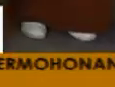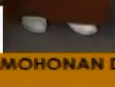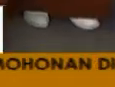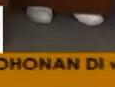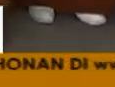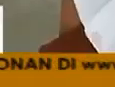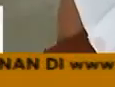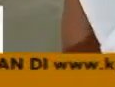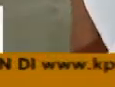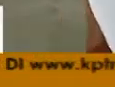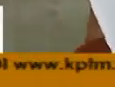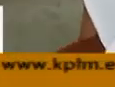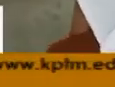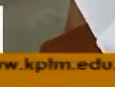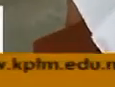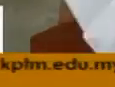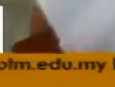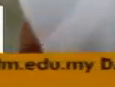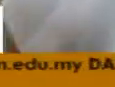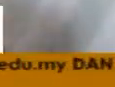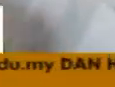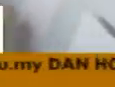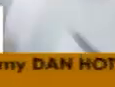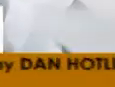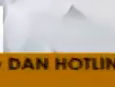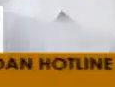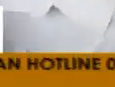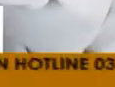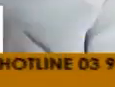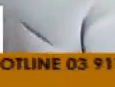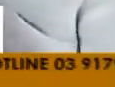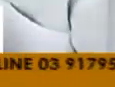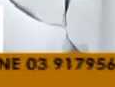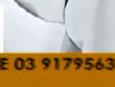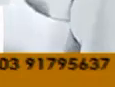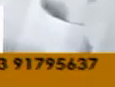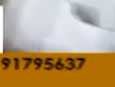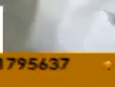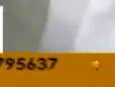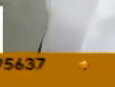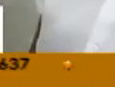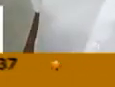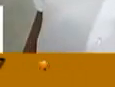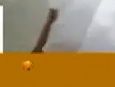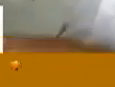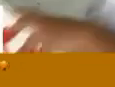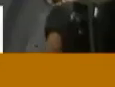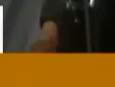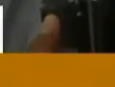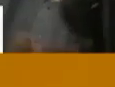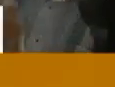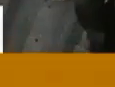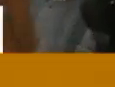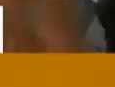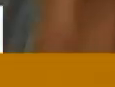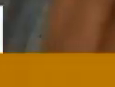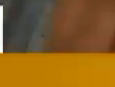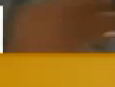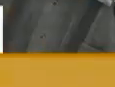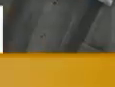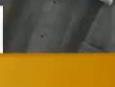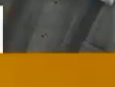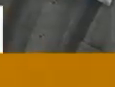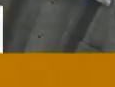kepada warga Rohingya di negara ini sewenang-wenangnya. Beliau yang juga Menteri Dalam Negeri berkata pendirian itu dibuat untuk